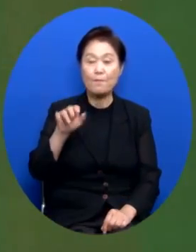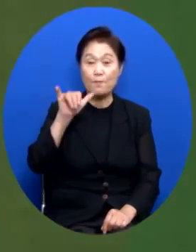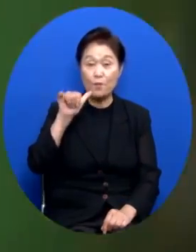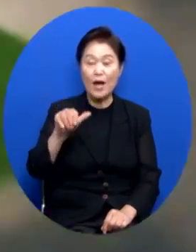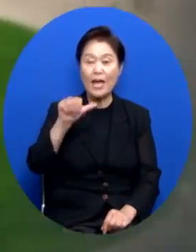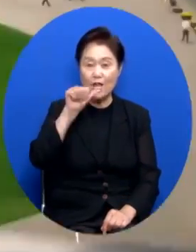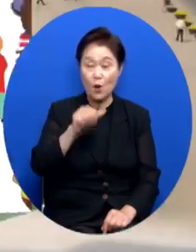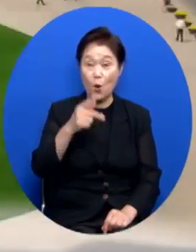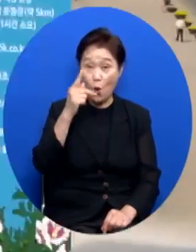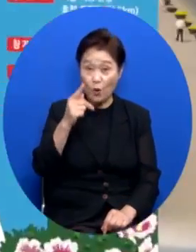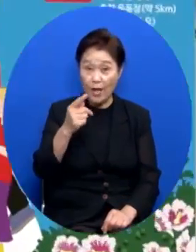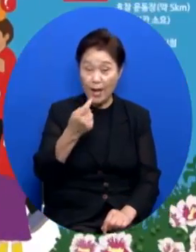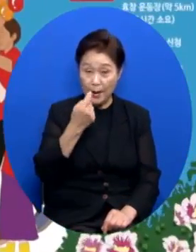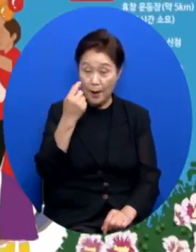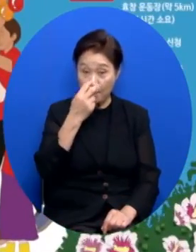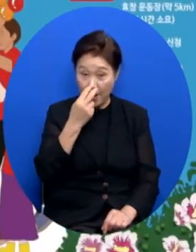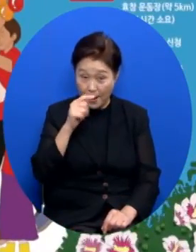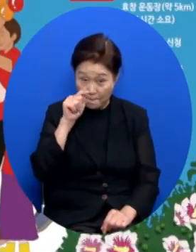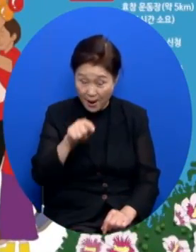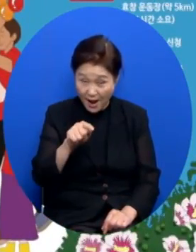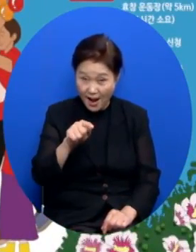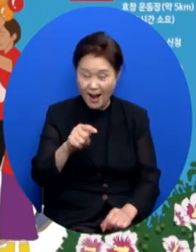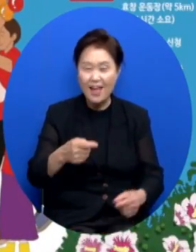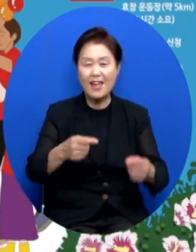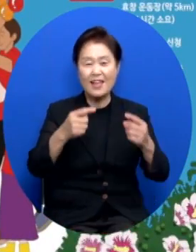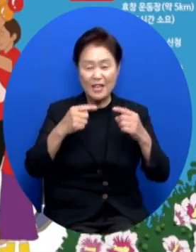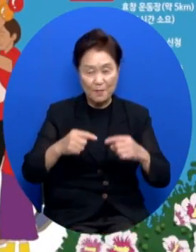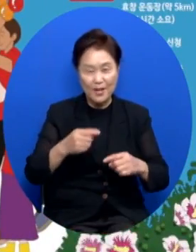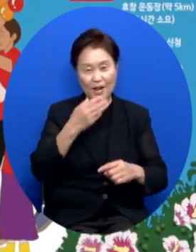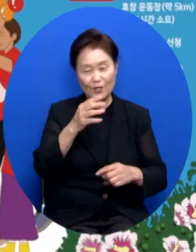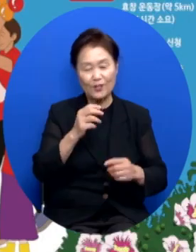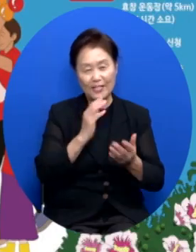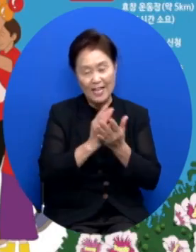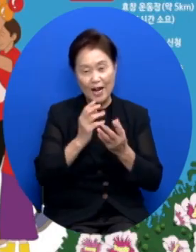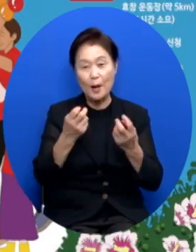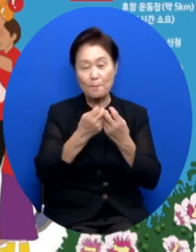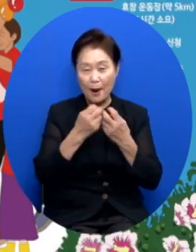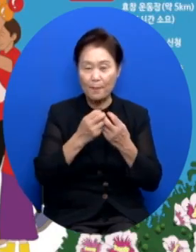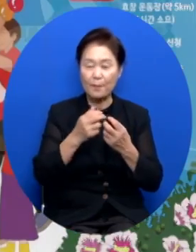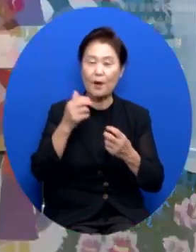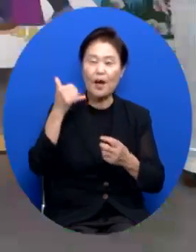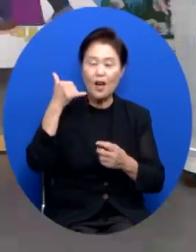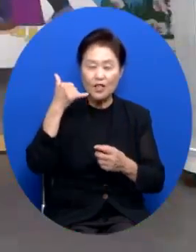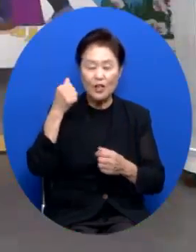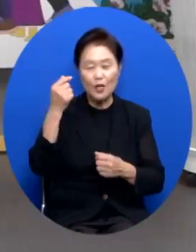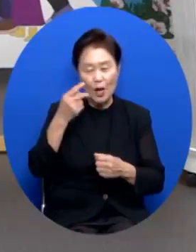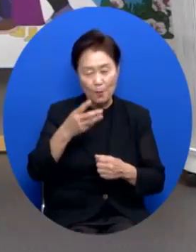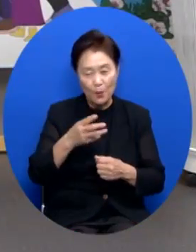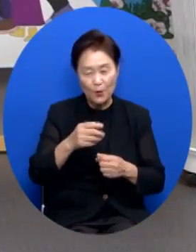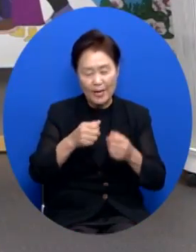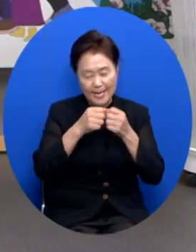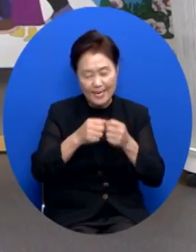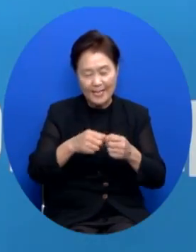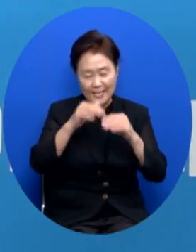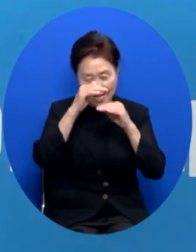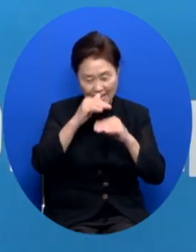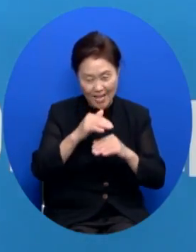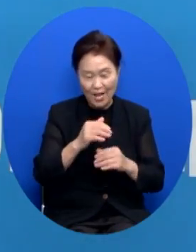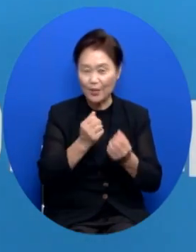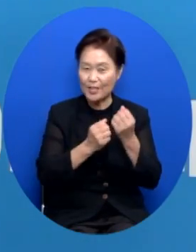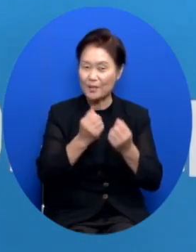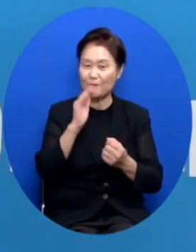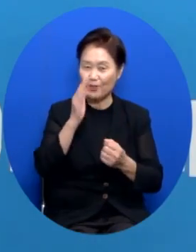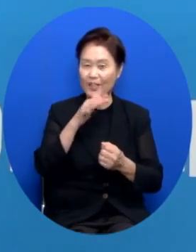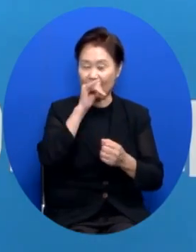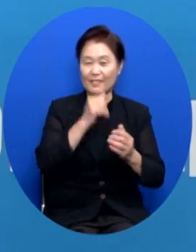MYOK를 검색하시면 참여하실 수 있는 다양한 방법과 전화번호까지 상세하게 설명이 되어 있습니다. 네,